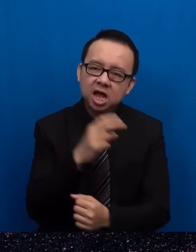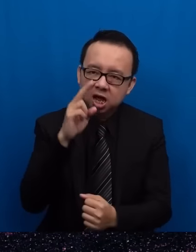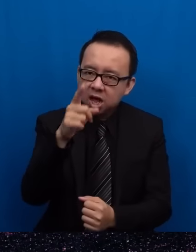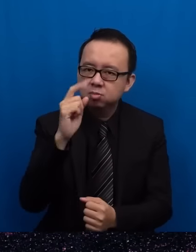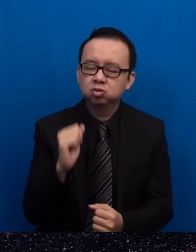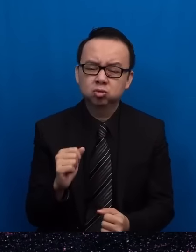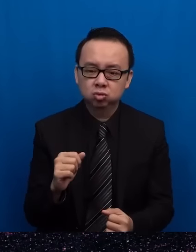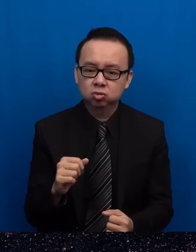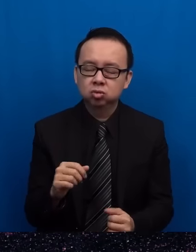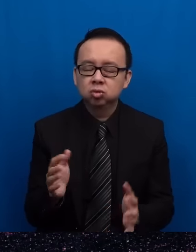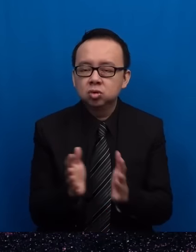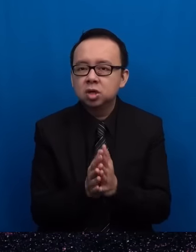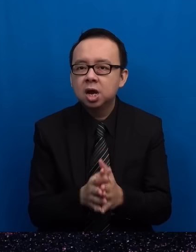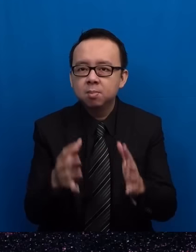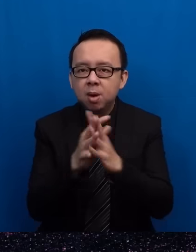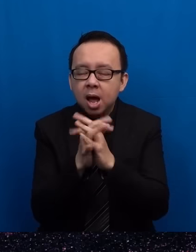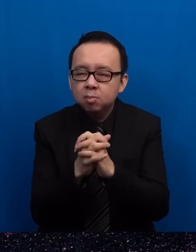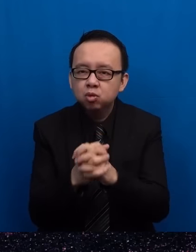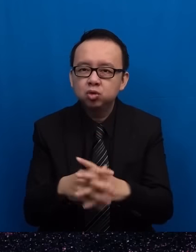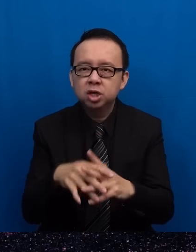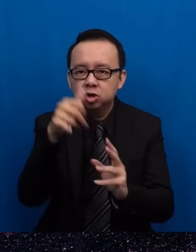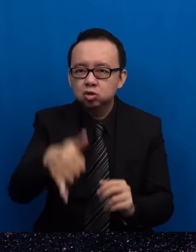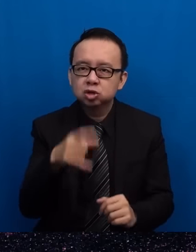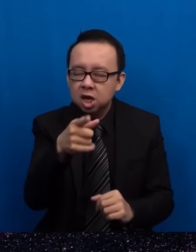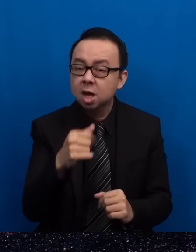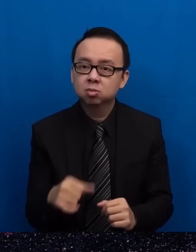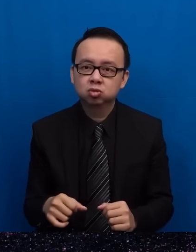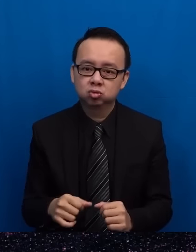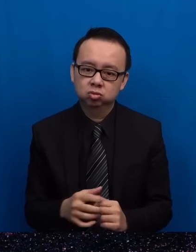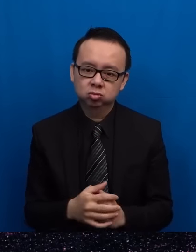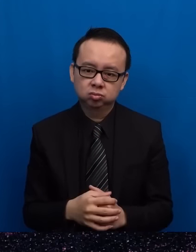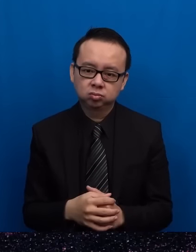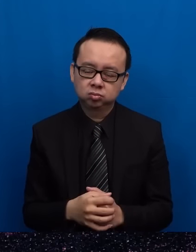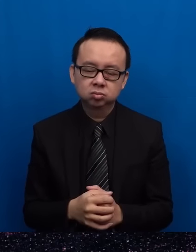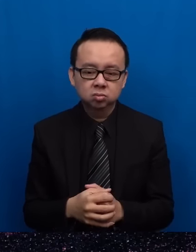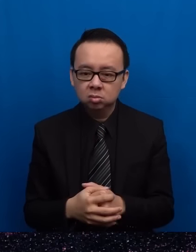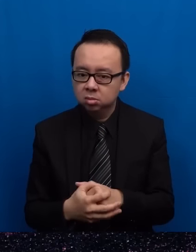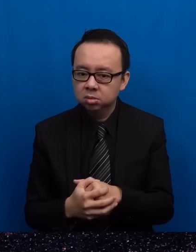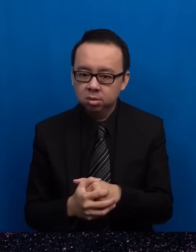kita. Cawan yang di tangan kita dan cairan yang kita pegang.